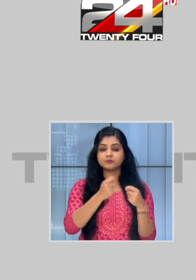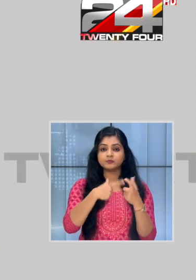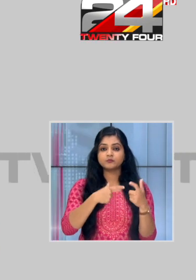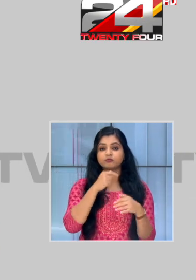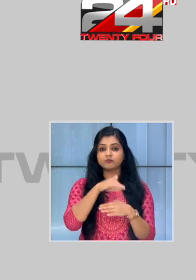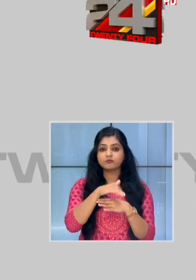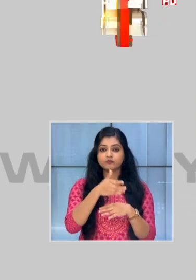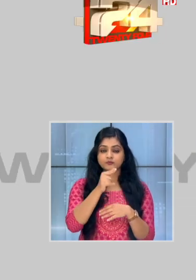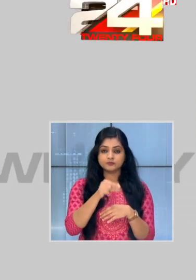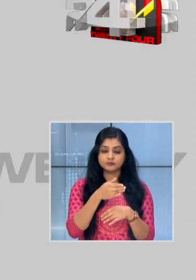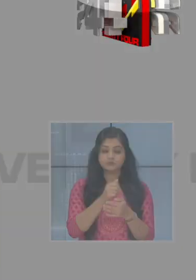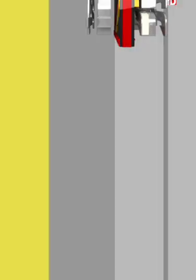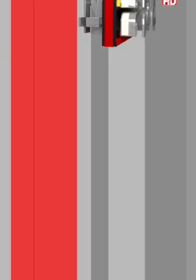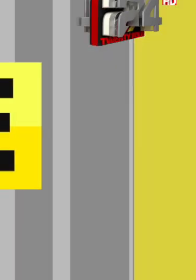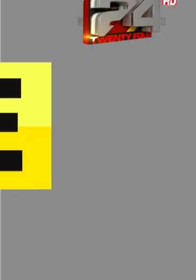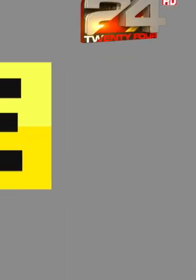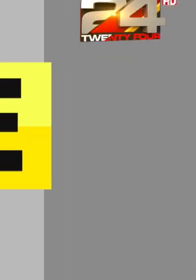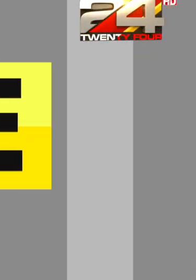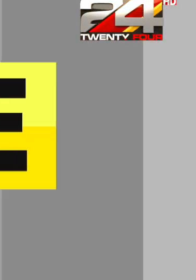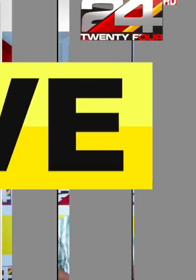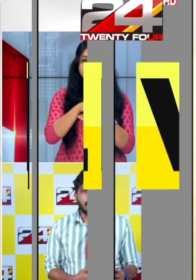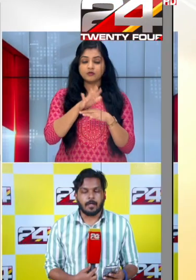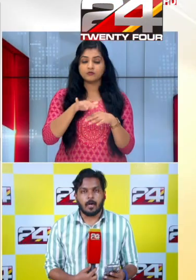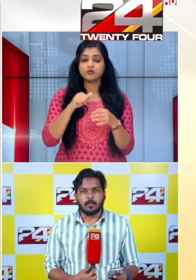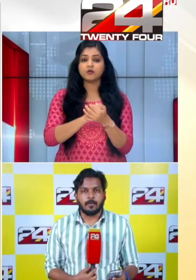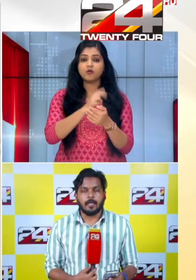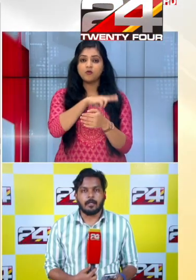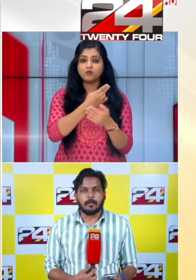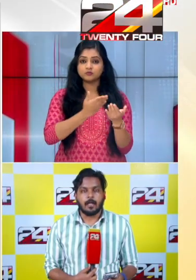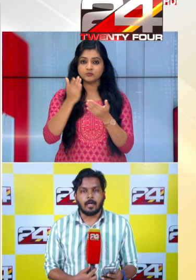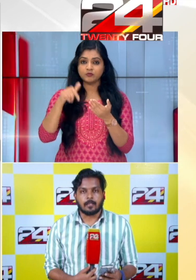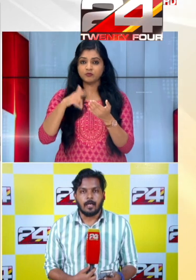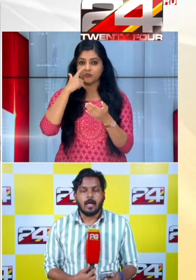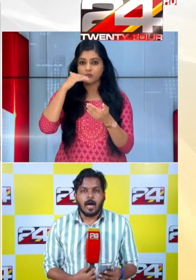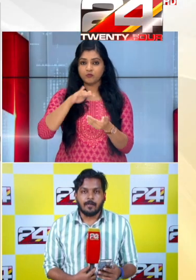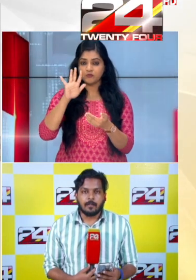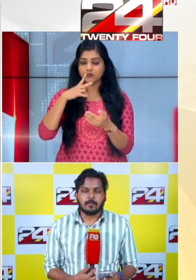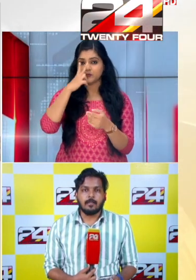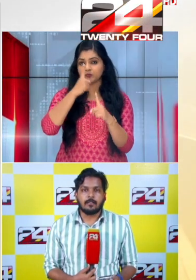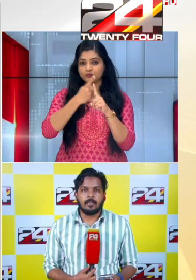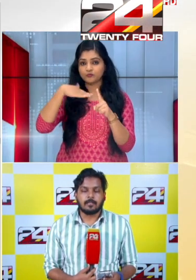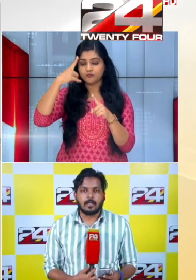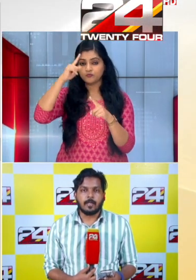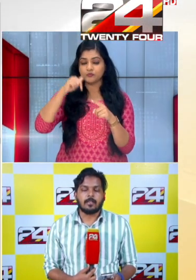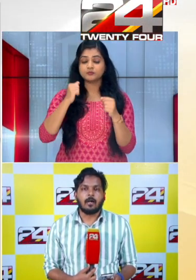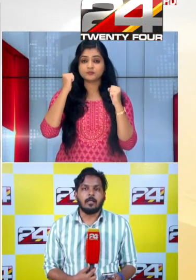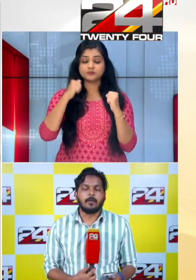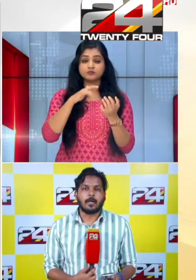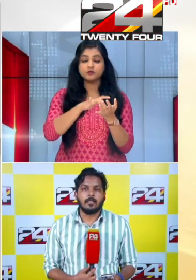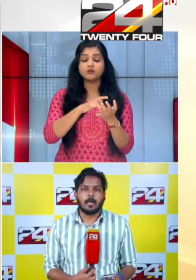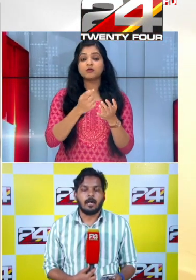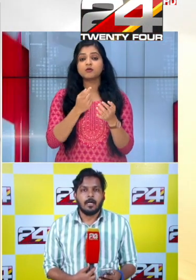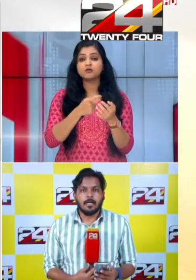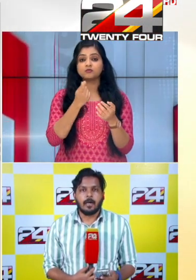യുവതി ആലുവയിലേക്ക് ടിക്കറ്റ് എടുക്കുകയായിരുന്നു. മകൾ ചികിത്സയിലാണ്. ഇവിടെ അവരെ കാണുന്നതിന് വേണ്ടി ടിക്കറ്റ് എടുത്തത്. ആ ഘട്ടത്തിൽ അവരിരുന്ന സീറ്റ് റിസർവേഷൻ ആണ്